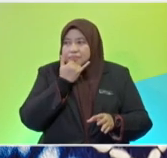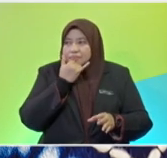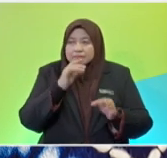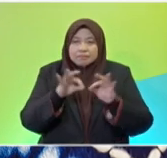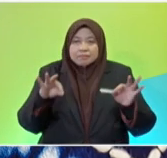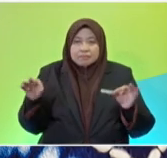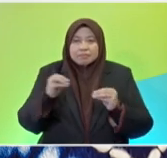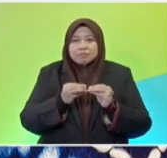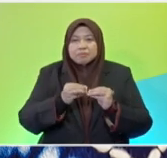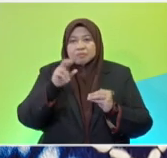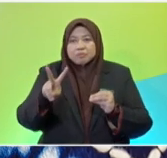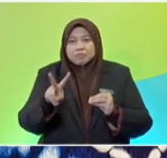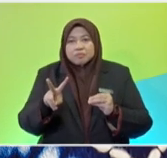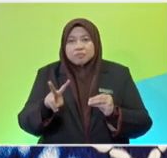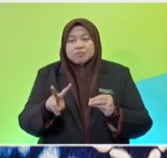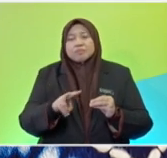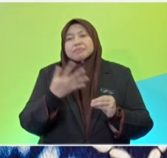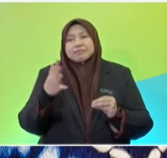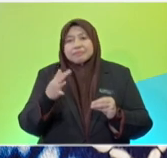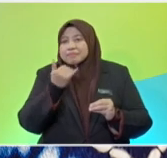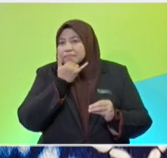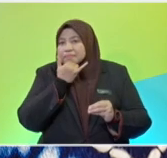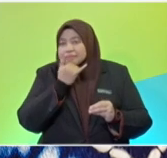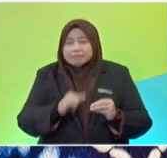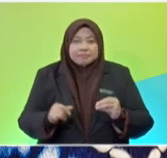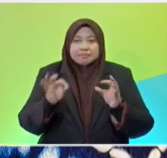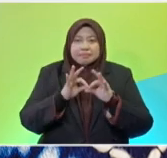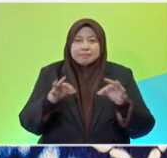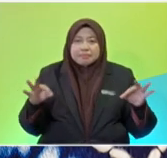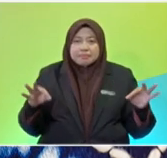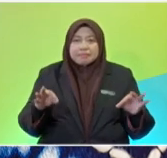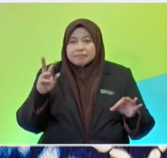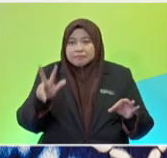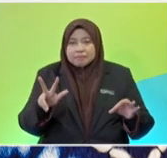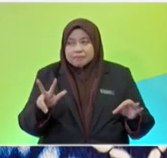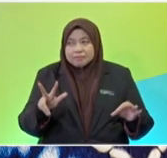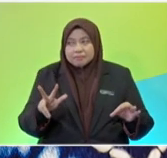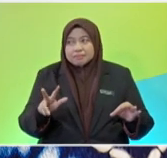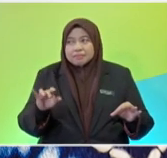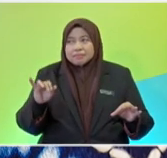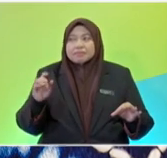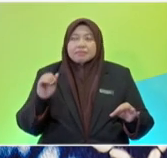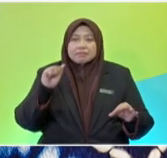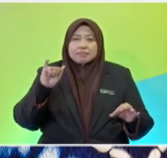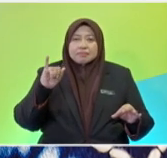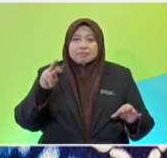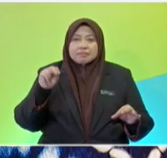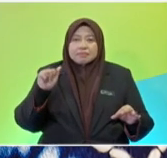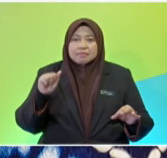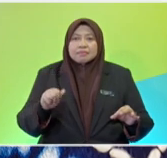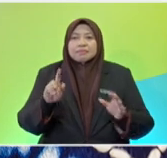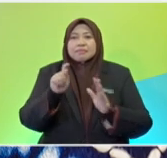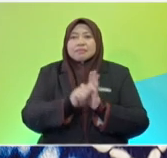ada kesalahan yang ketiga sedang mereka bersiap-siar Aina atau nampak sebuah kerja yang menjual